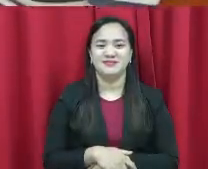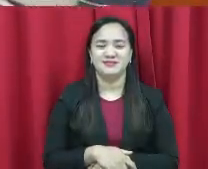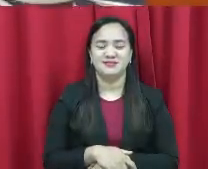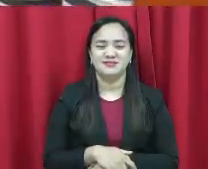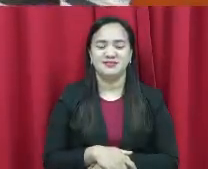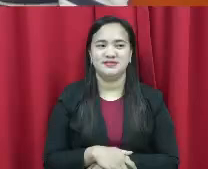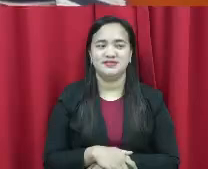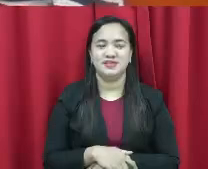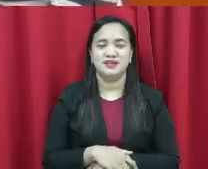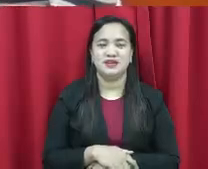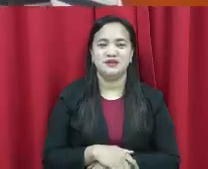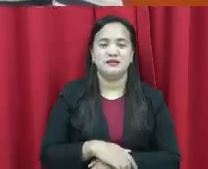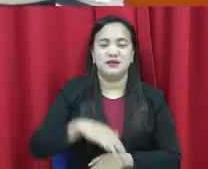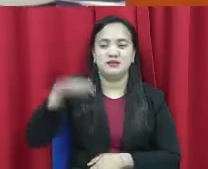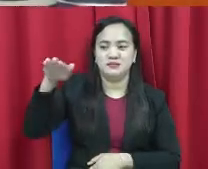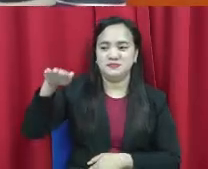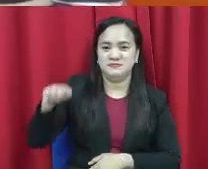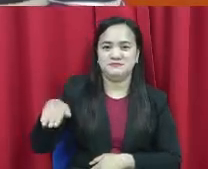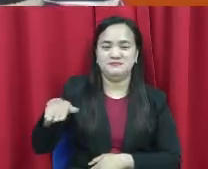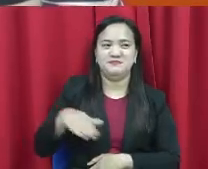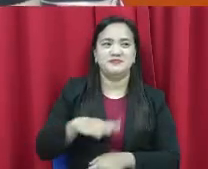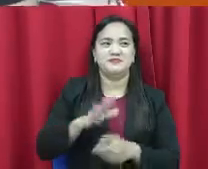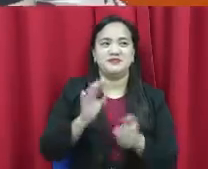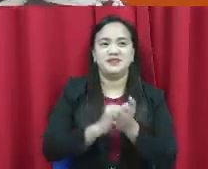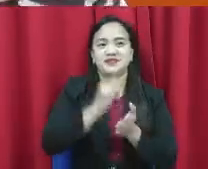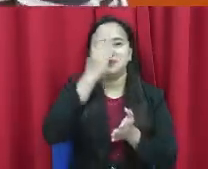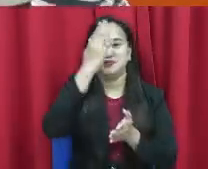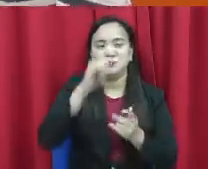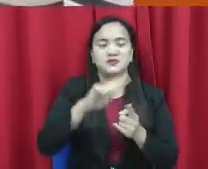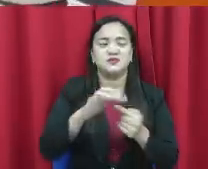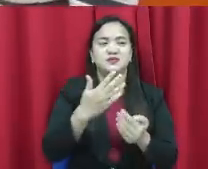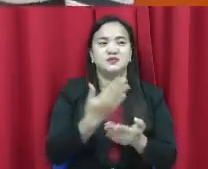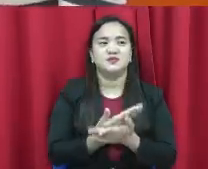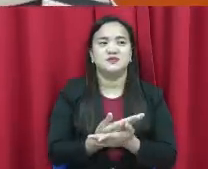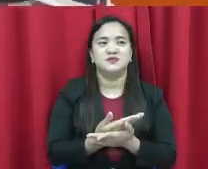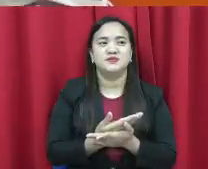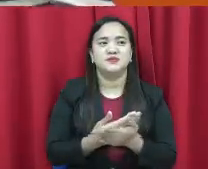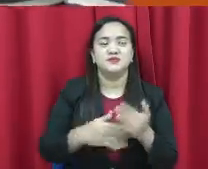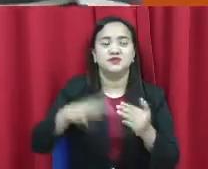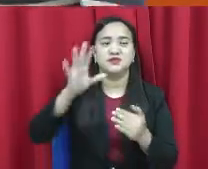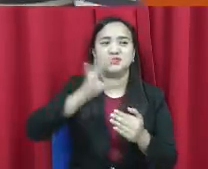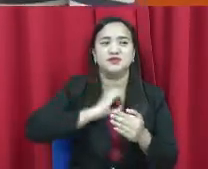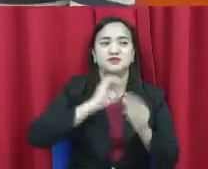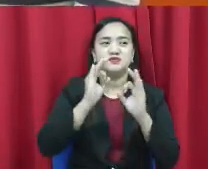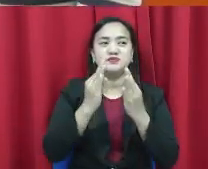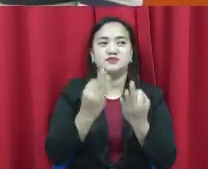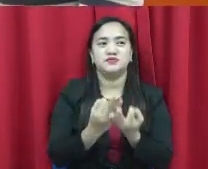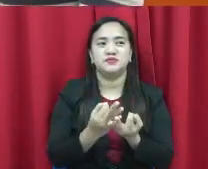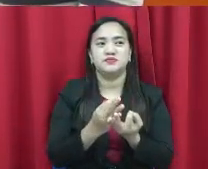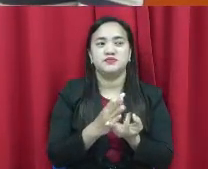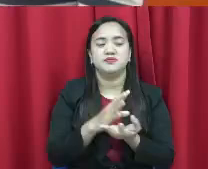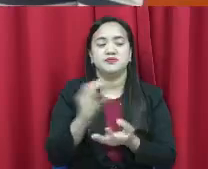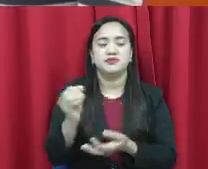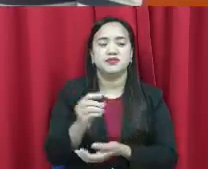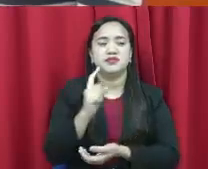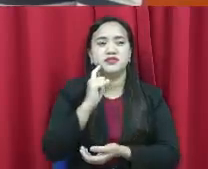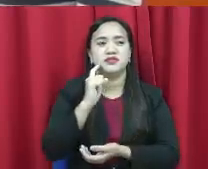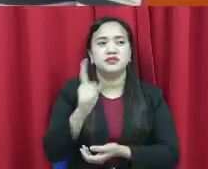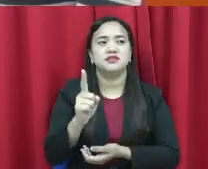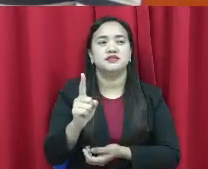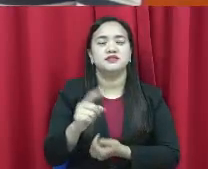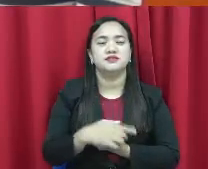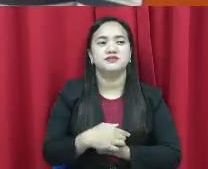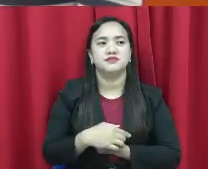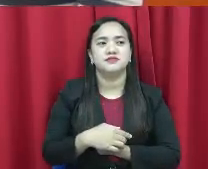ako sa aming magkakapatid kaya lahat na ng mga kapatid ko lahat po may pamilya na at ah Sabi ko sa kanila lahat sila